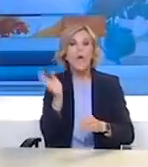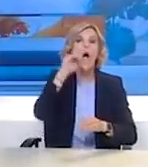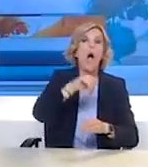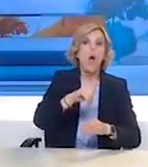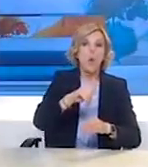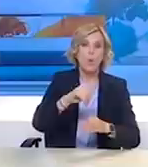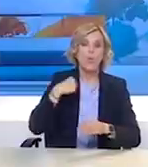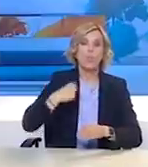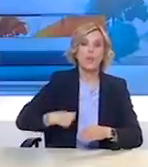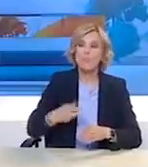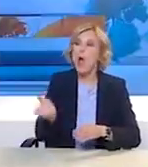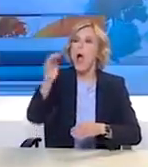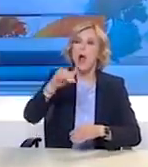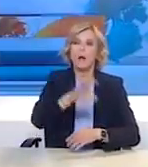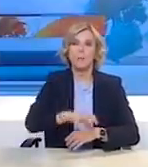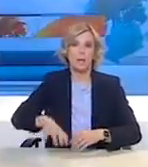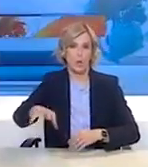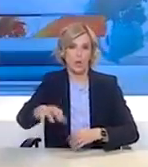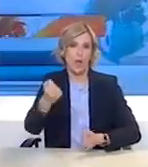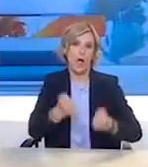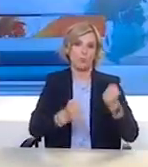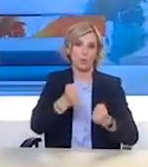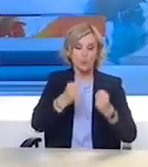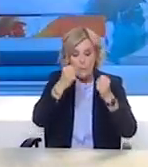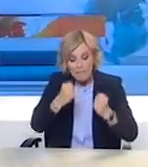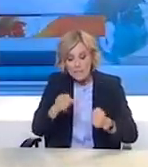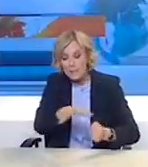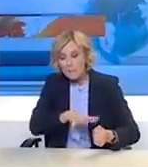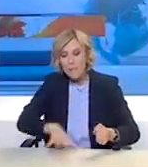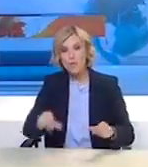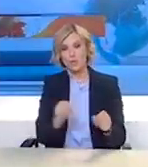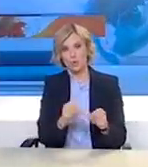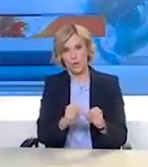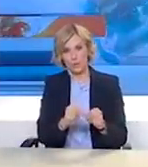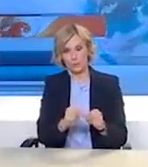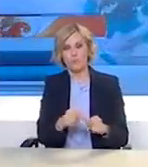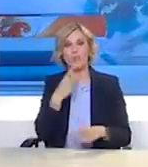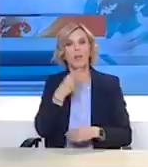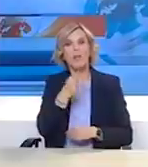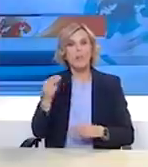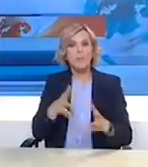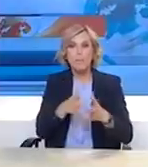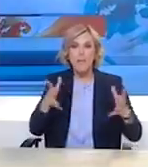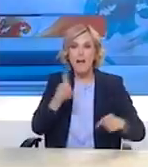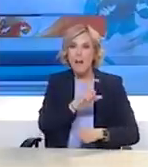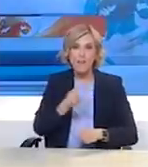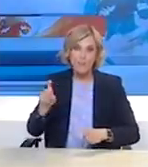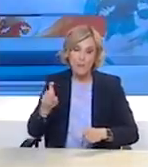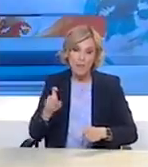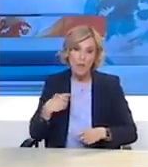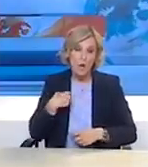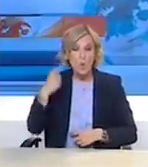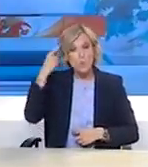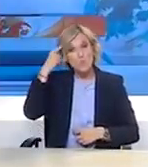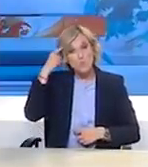κανένα θέμα την περίοδο της Μεγάλης Εβδομάδος να έχουμε τέτοια φαινόμενα. Νομίζω ότι